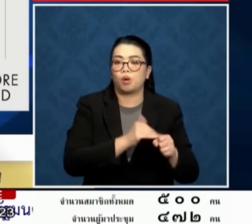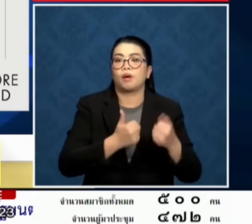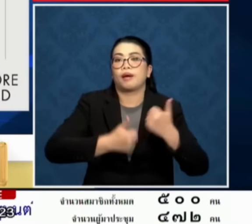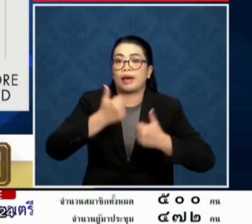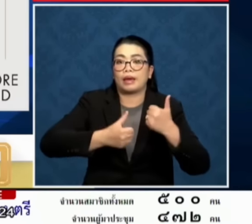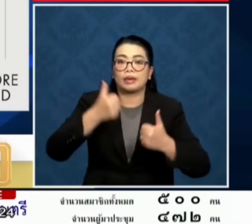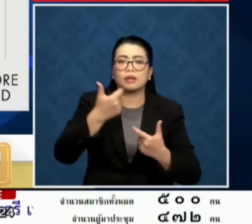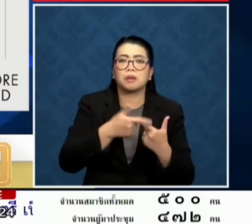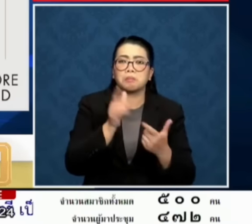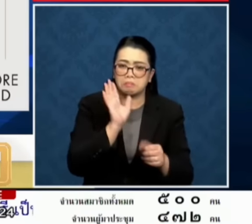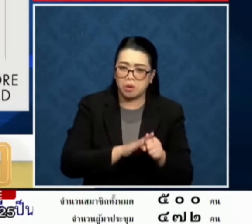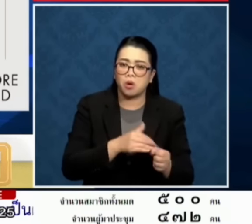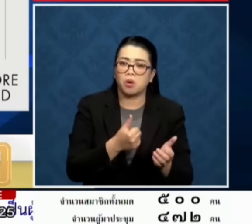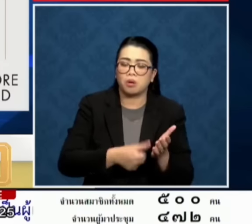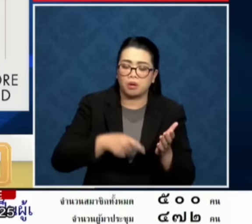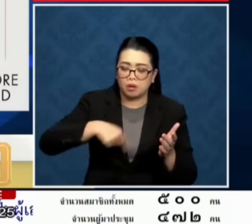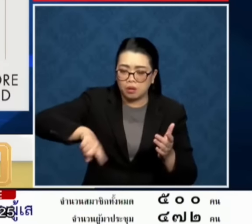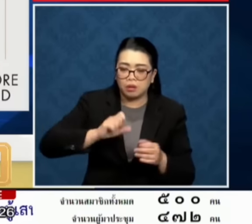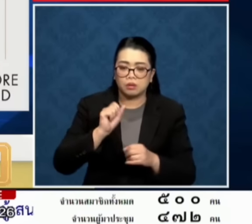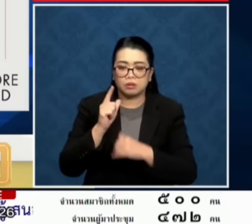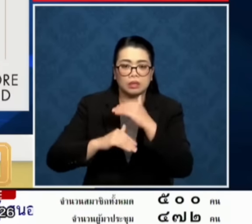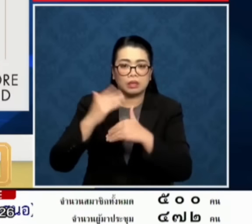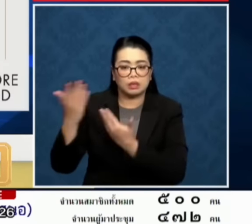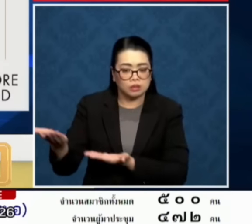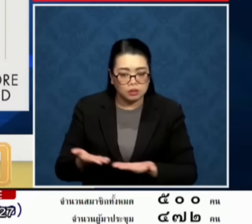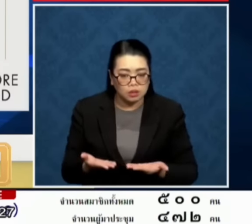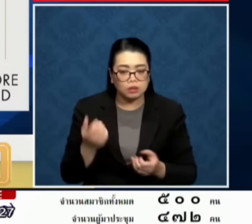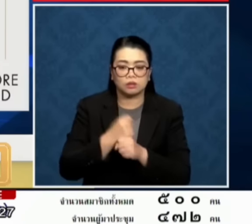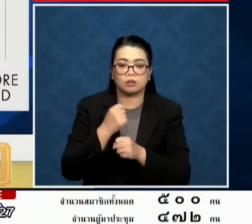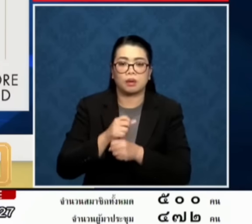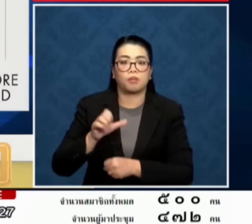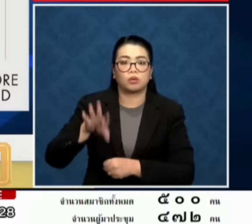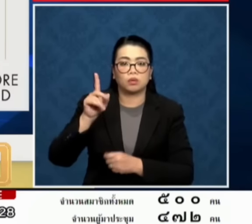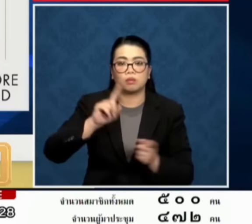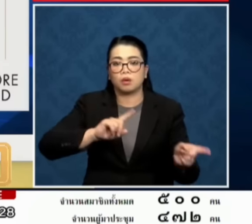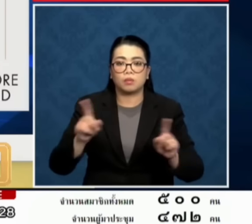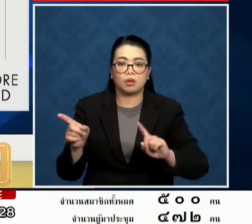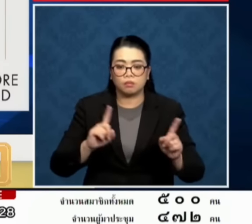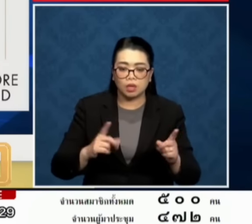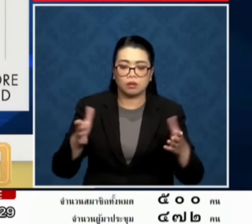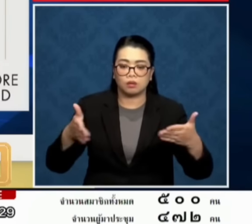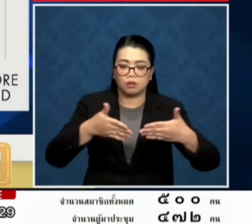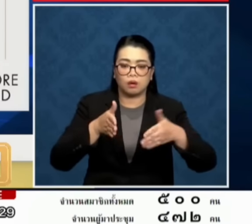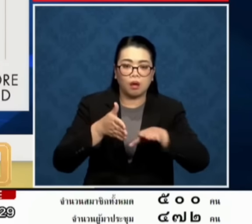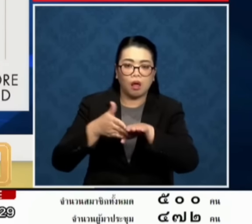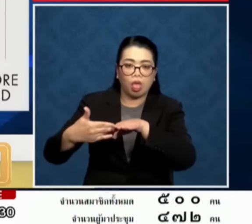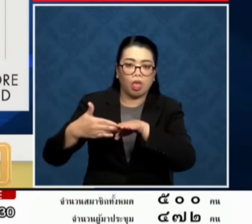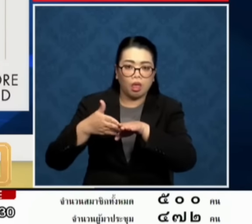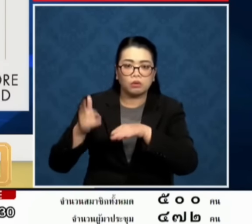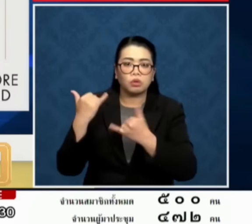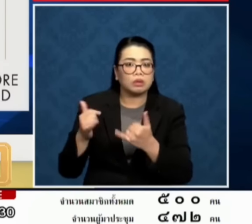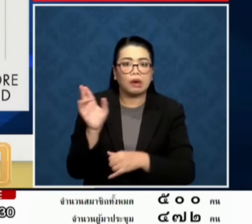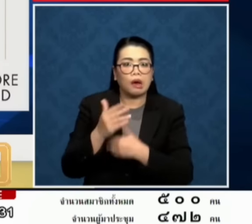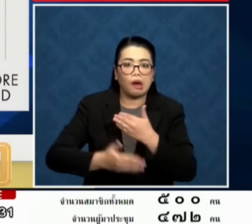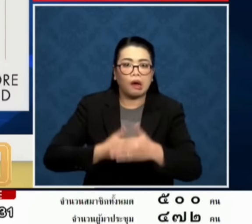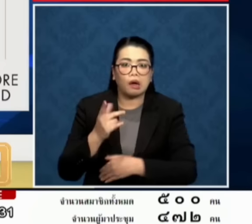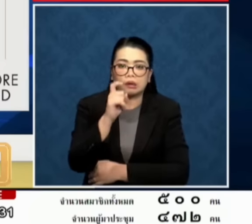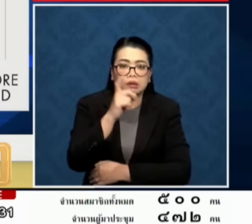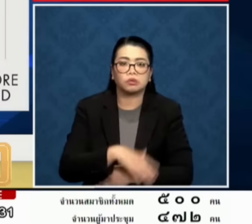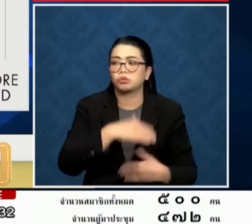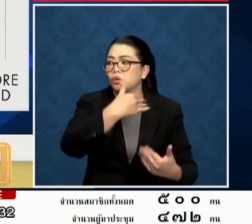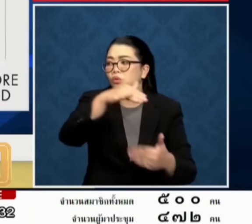ได้แต่ในห้องกรรมการการพัฒนาเศรษฐกิจเคยเชิญผู้ประกอบการที่ผลิตชิ้นส่วนเหล่านี้มาพูดคุยเขาบอกวันนี้เขายังขายไม่ได้เลยครับ